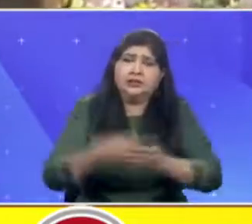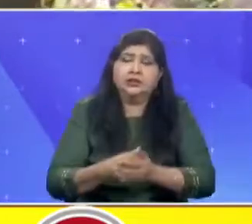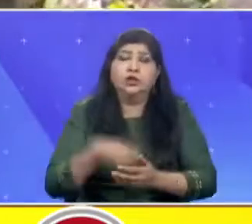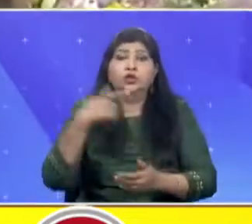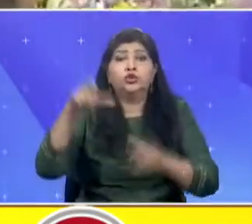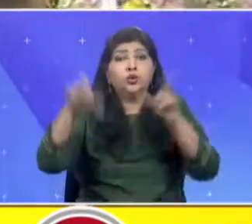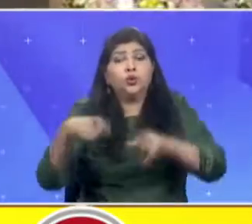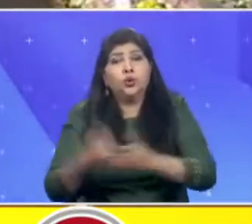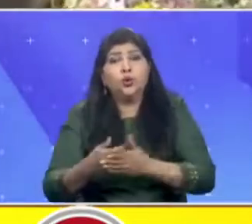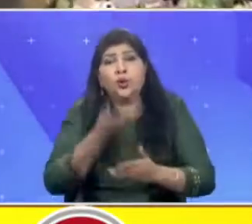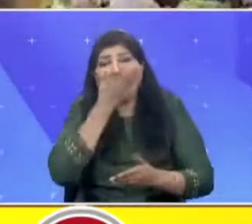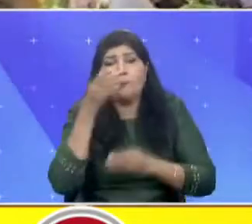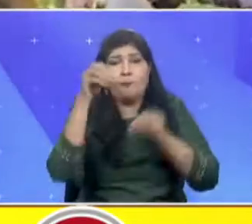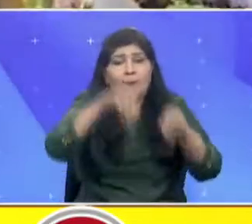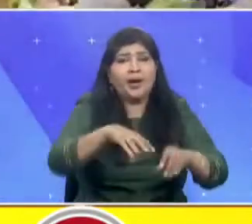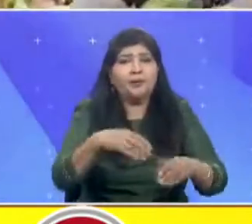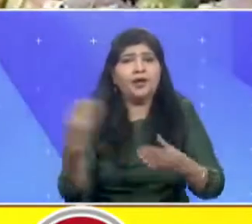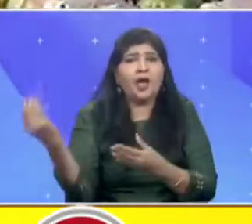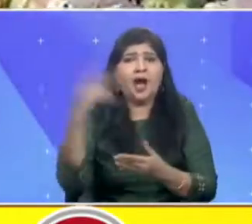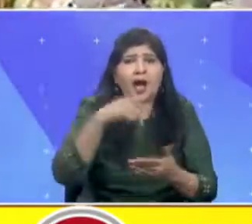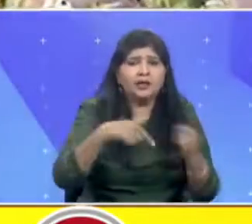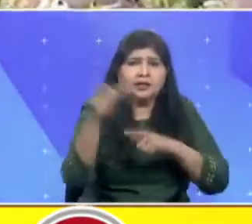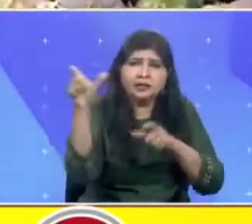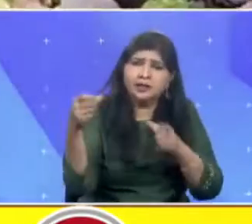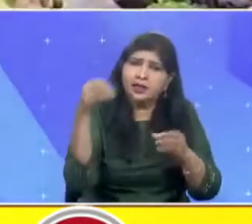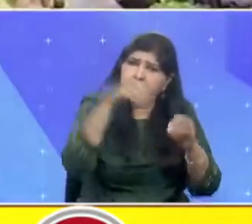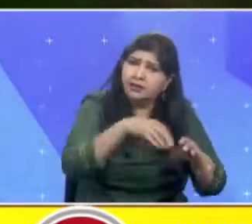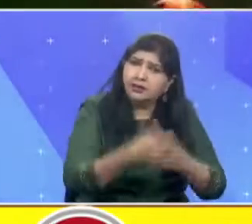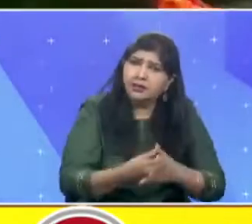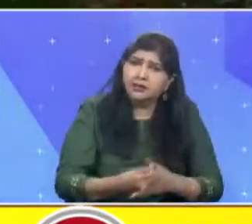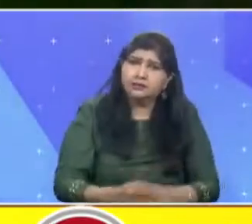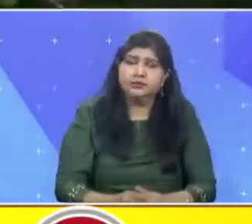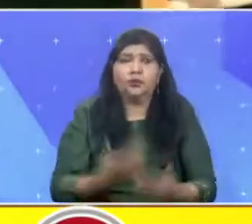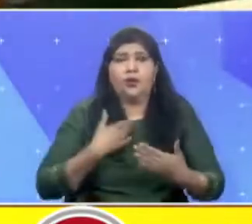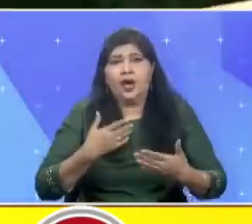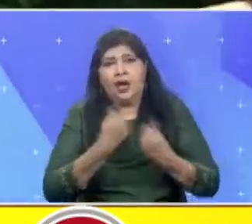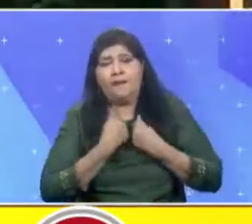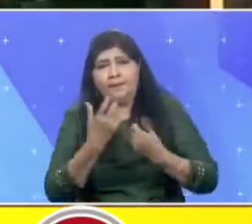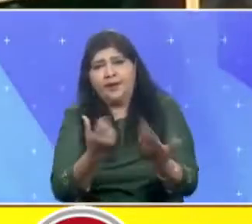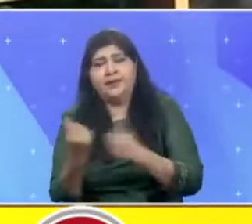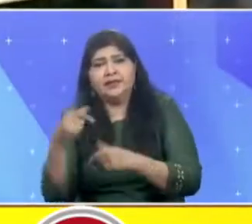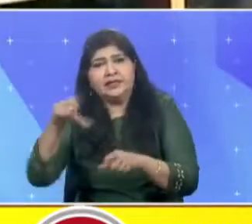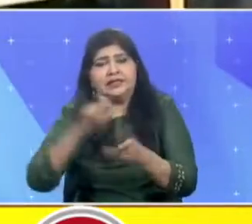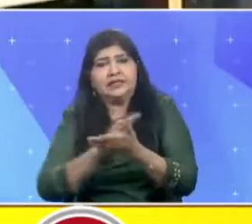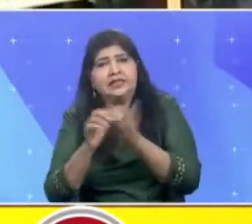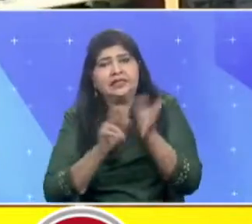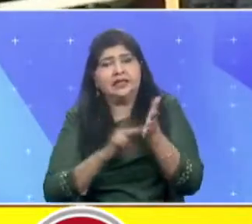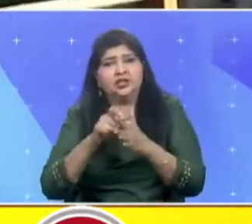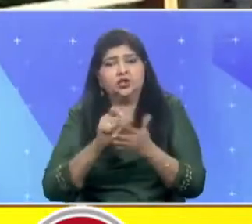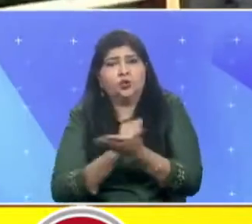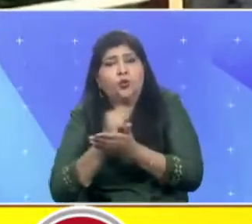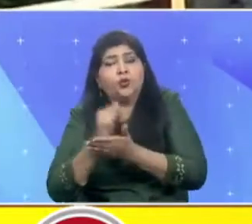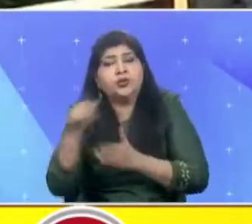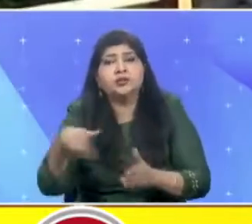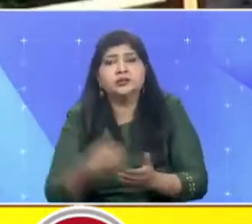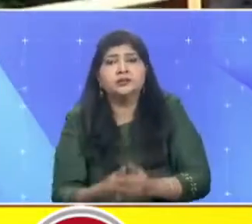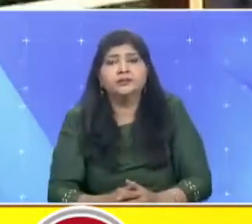जो लोग नदी में फेंकने के लिए लाए होते हैं। चंद्रकिशोर जी का ये